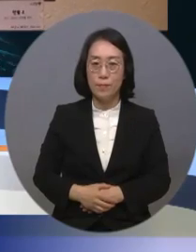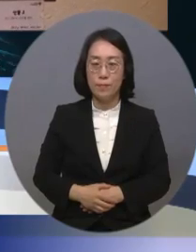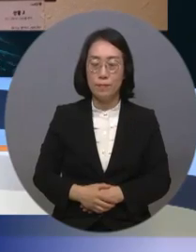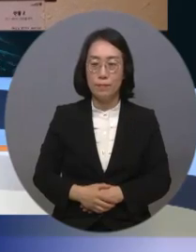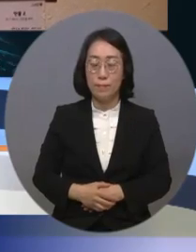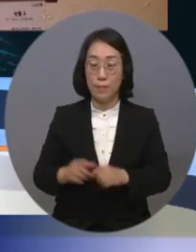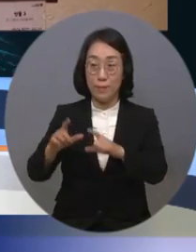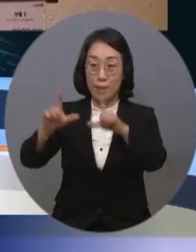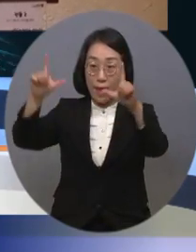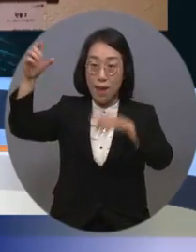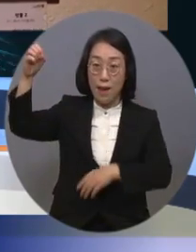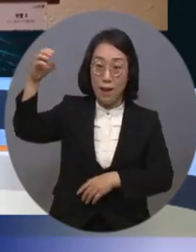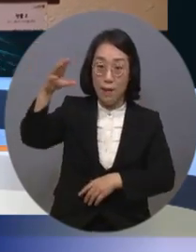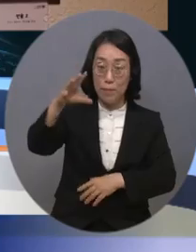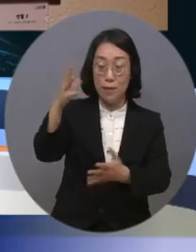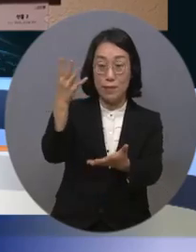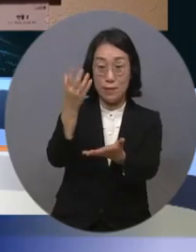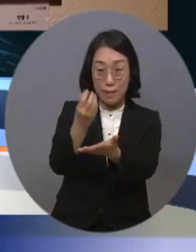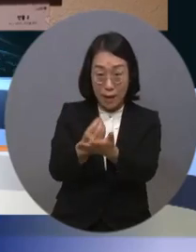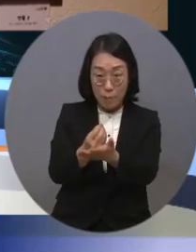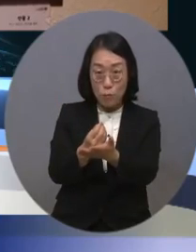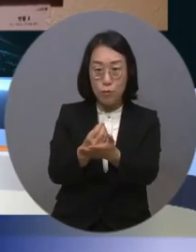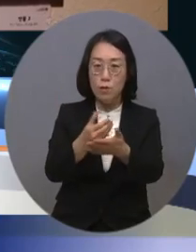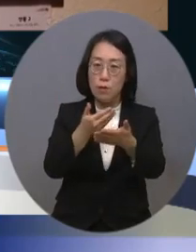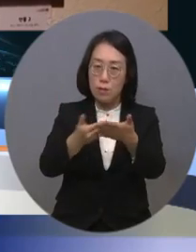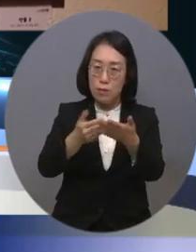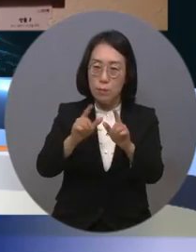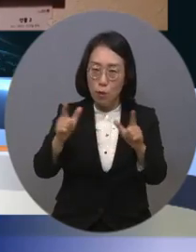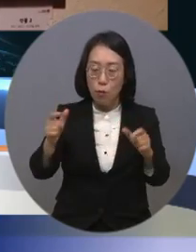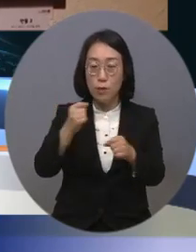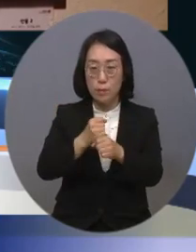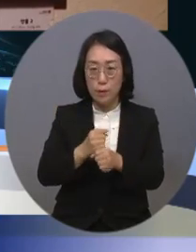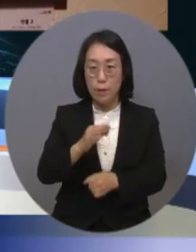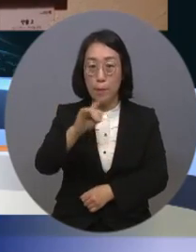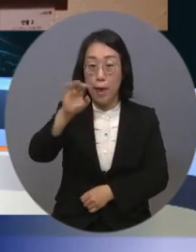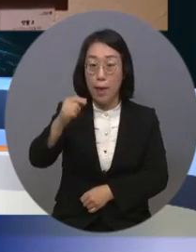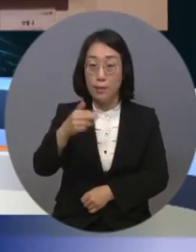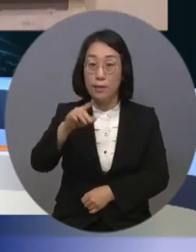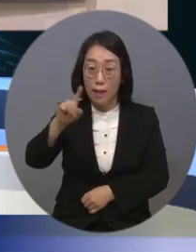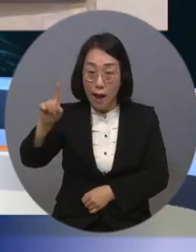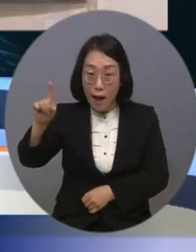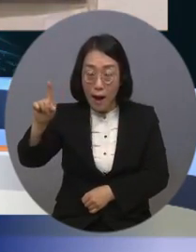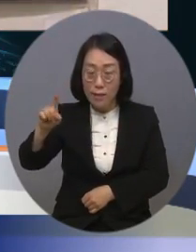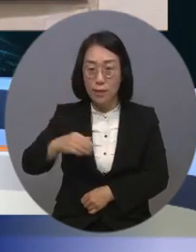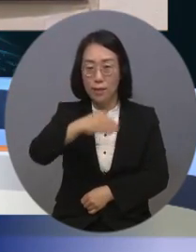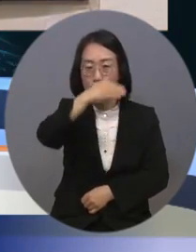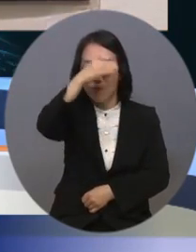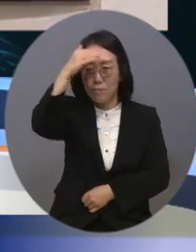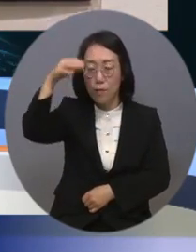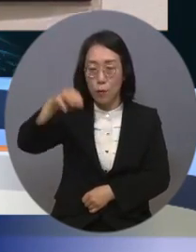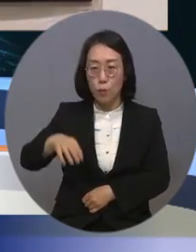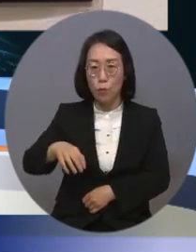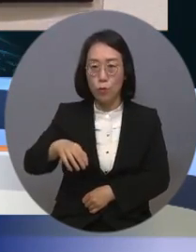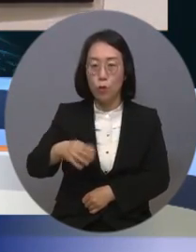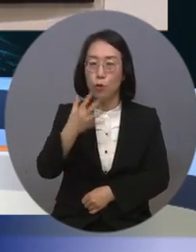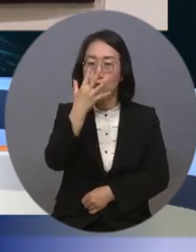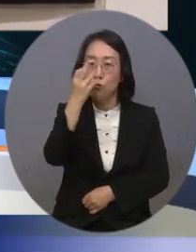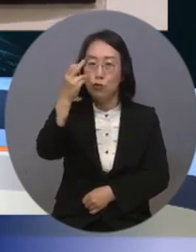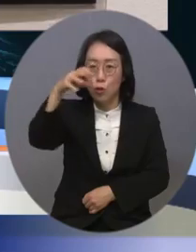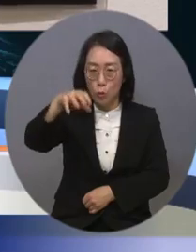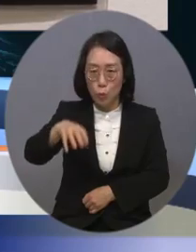태양의 빛을 담은 작품을 통해 세상을 밝히는 배은하 작가의 태양을 삼키다 초대전이 전남 순천에서 열리고